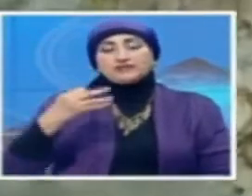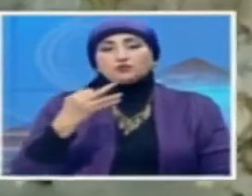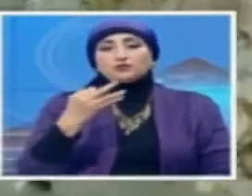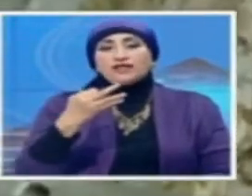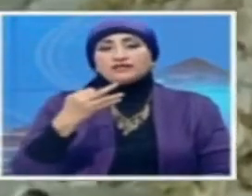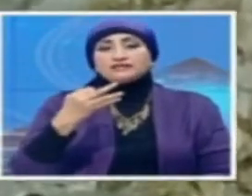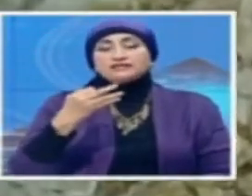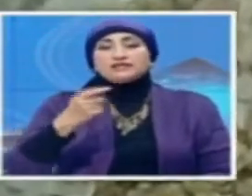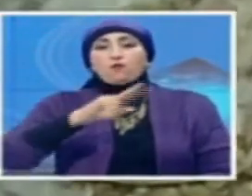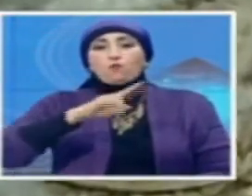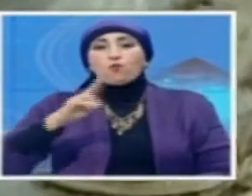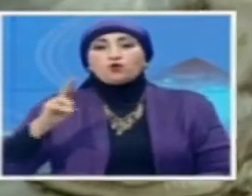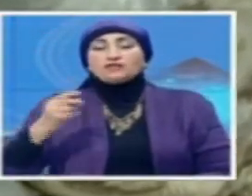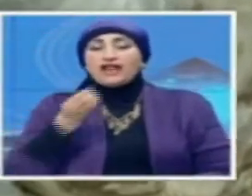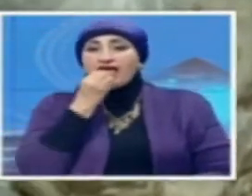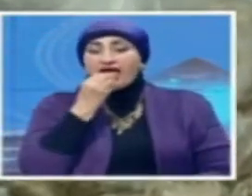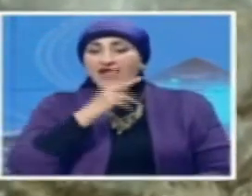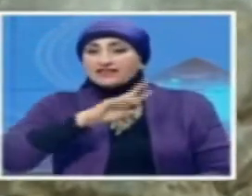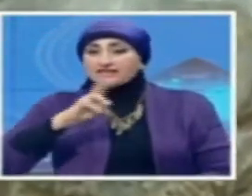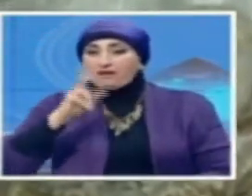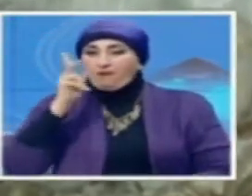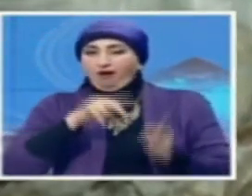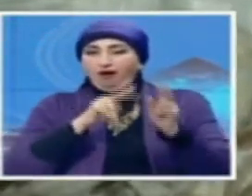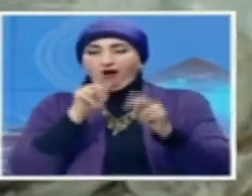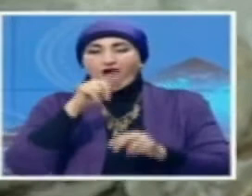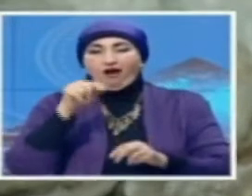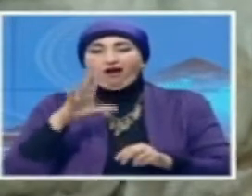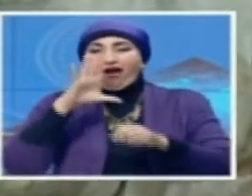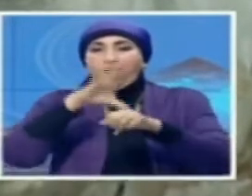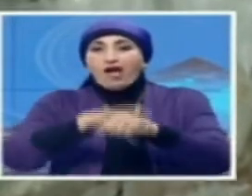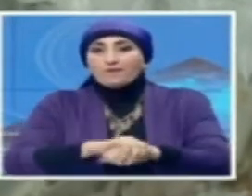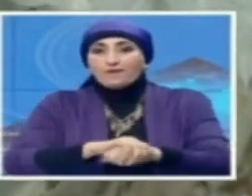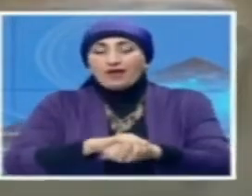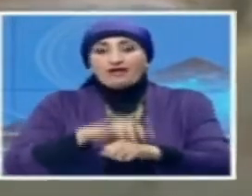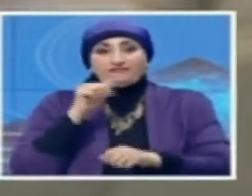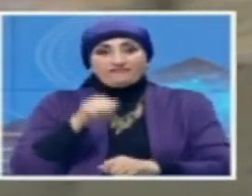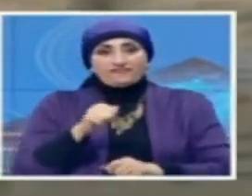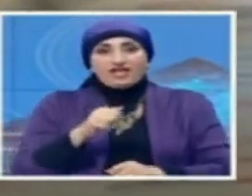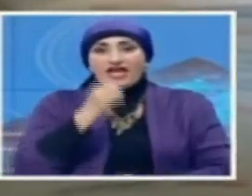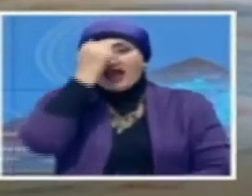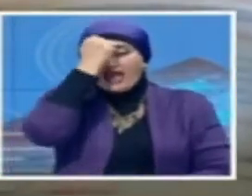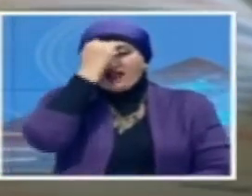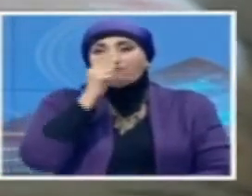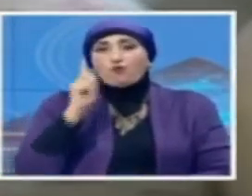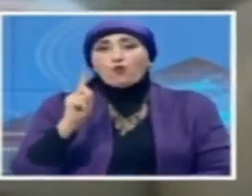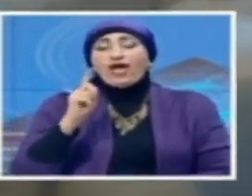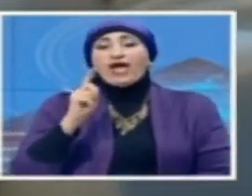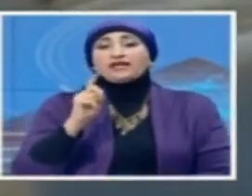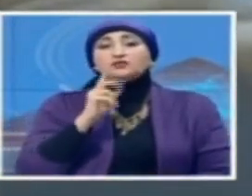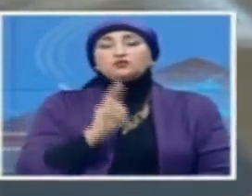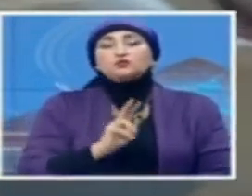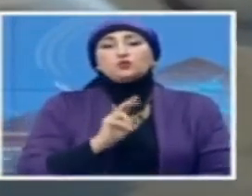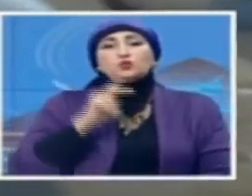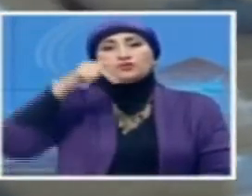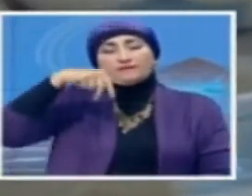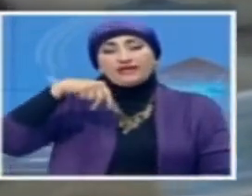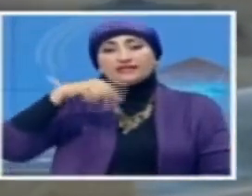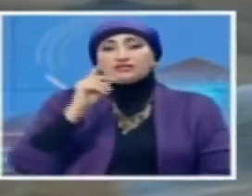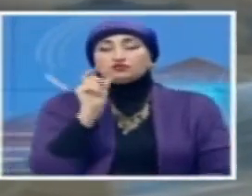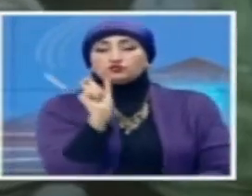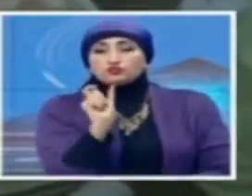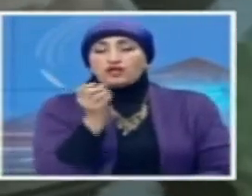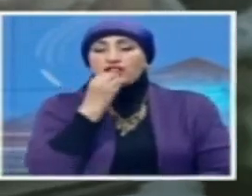8536 قضية تمونية بمضبوطات وزنت أكثر من 1081 طن سلع غذائية